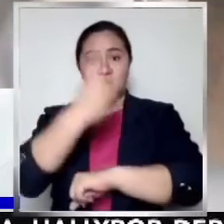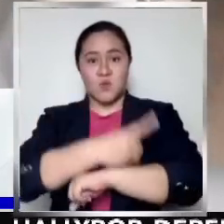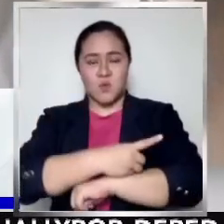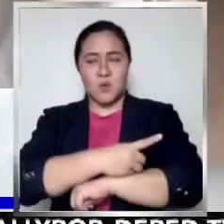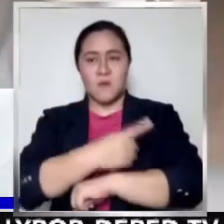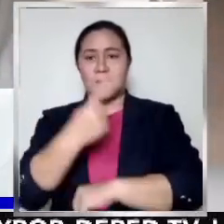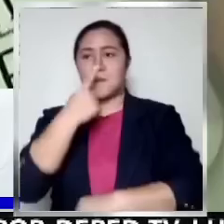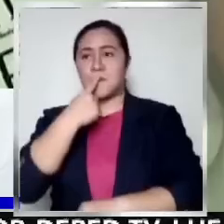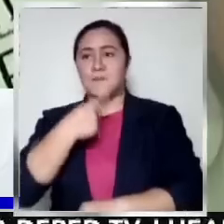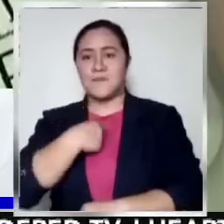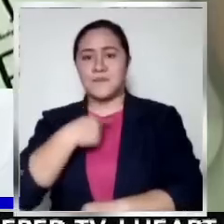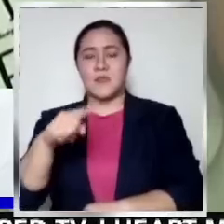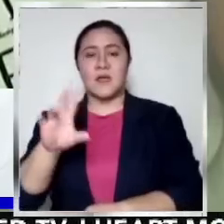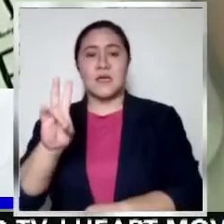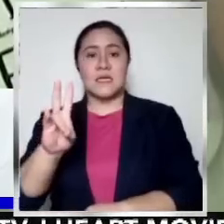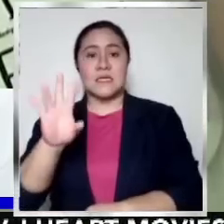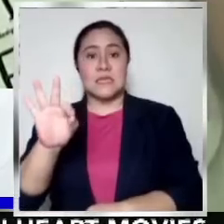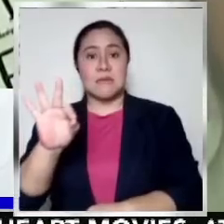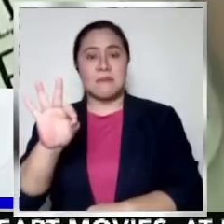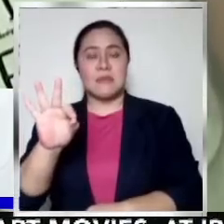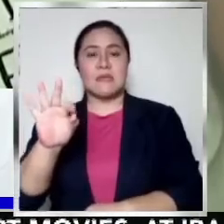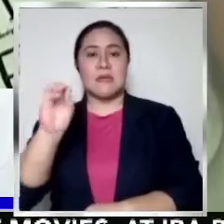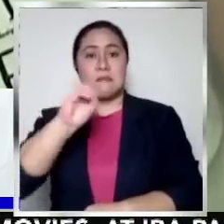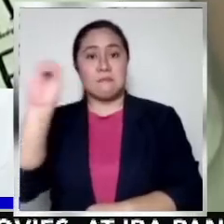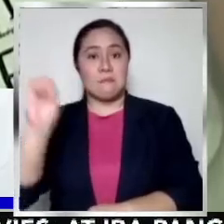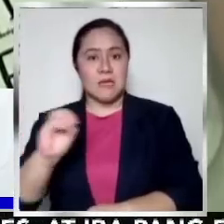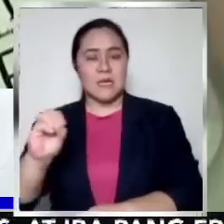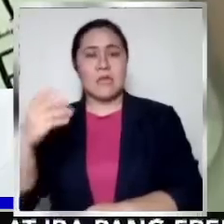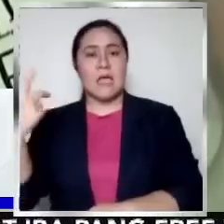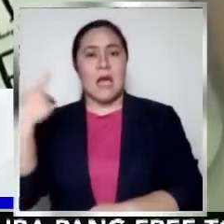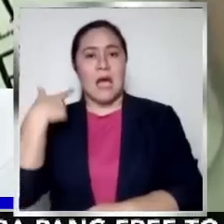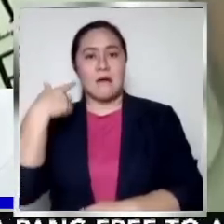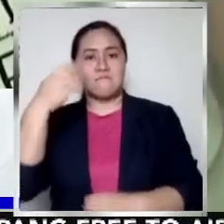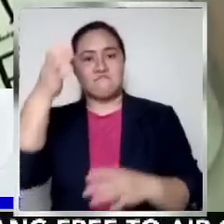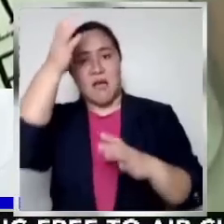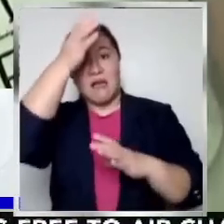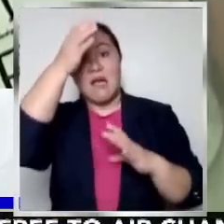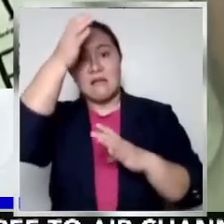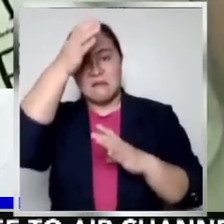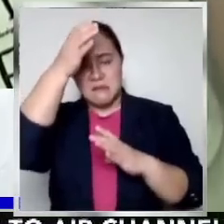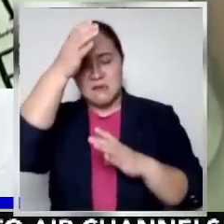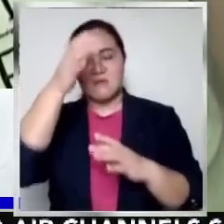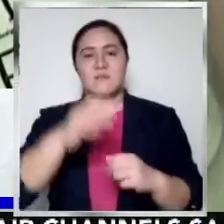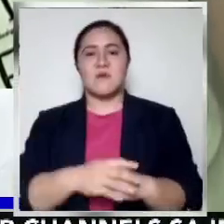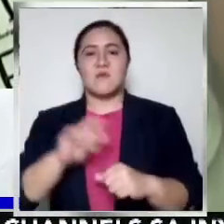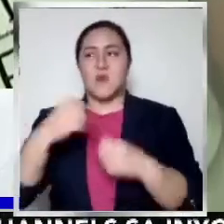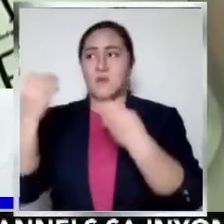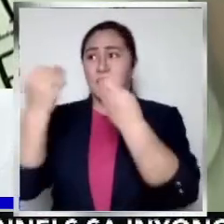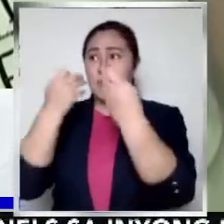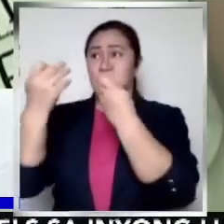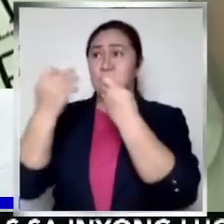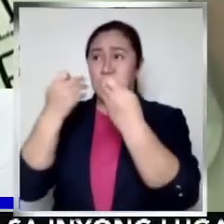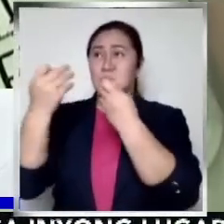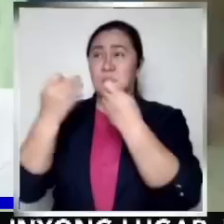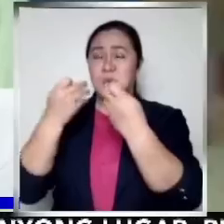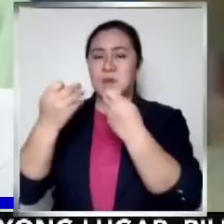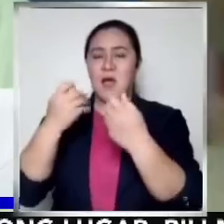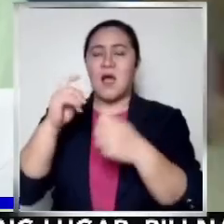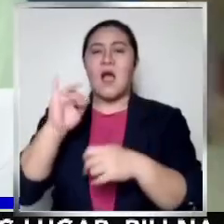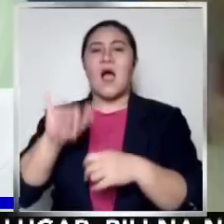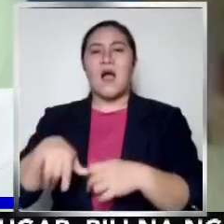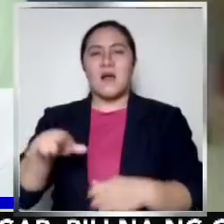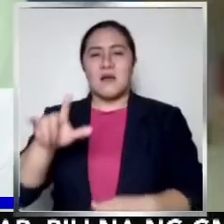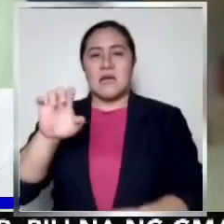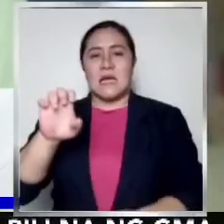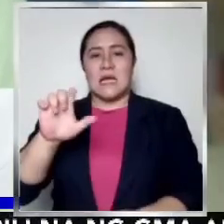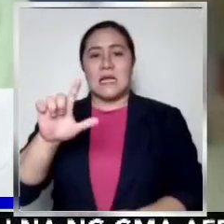na yung cancer cells sa bone marrow ko, mga ganun po. Na-explain po ng doktor na this type of leukemia is ganito, very progressive. Tinatagang